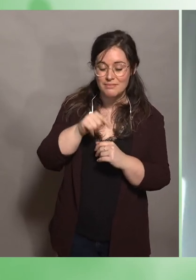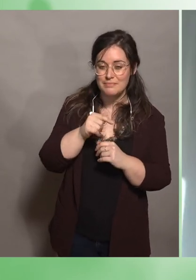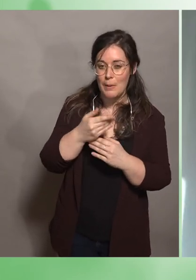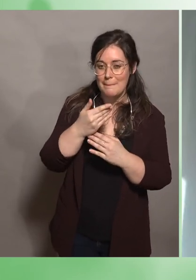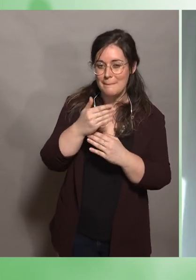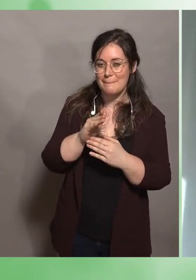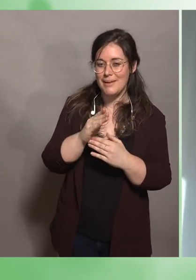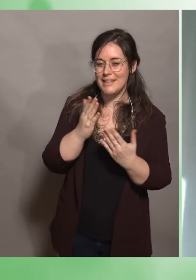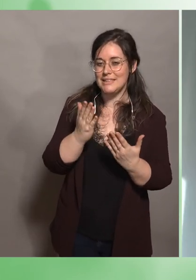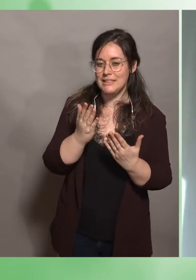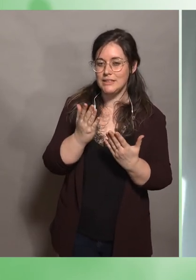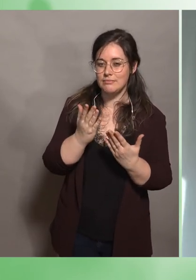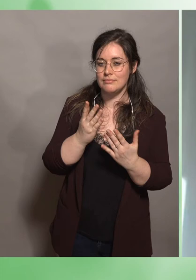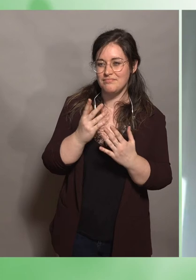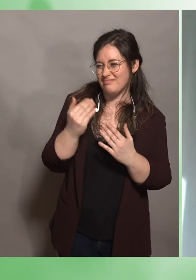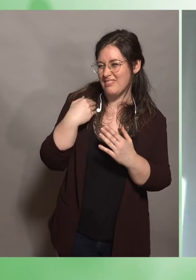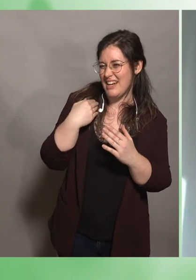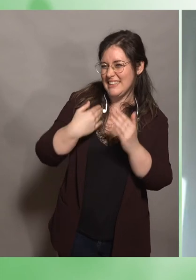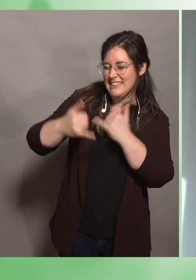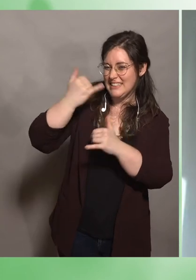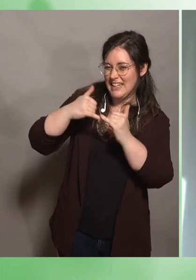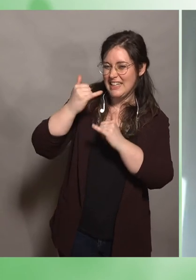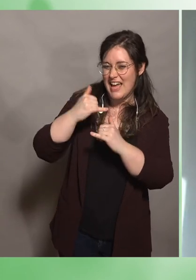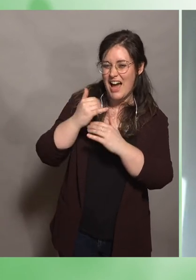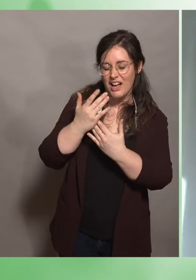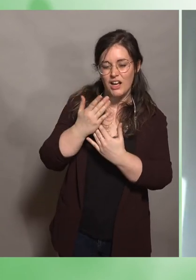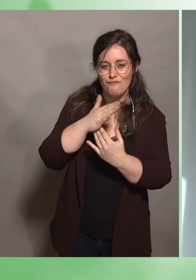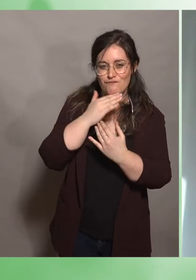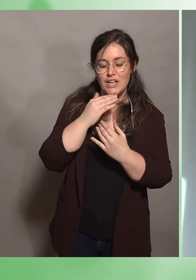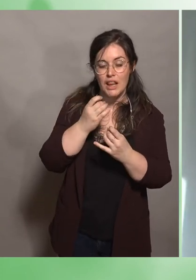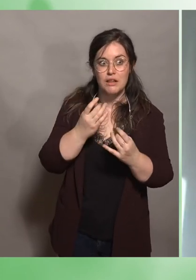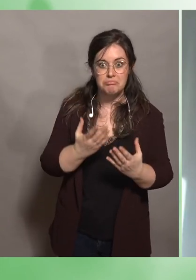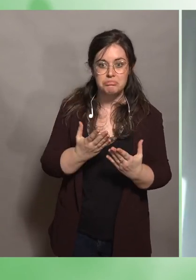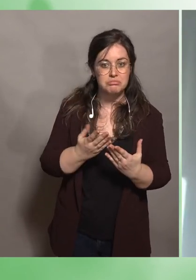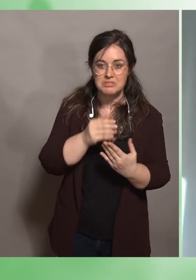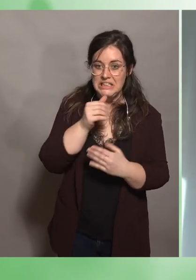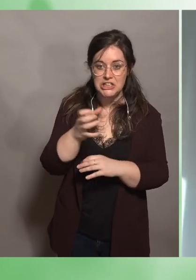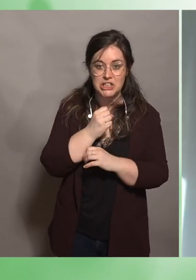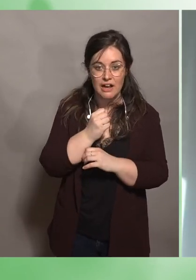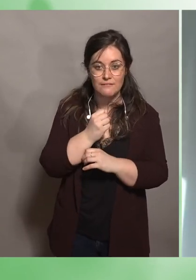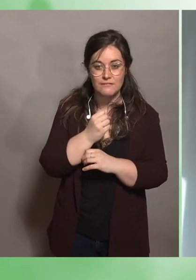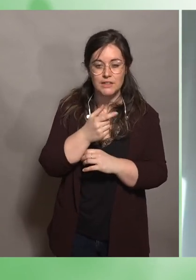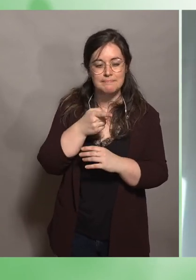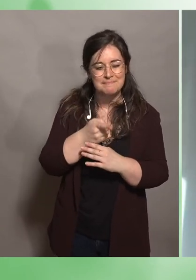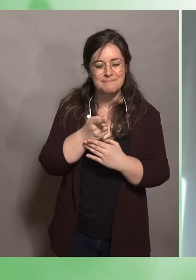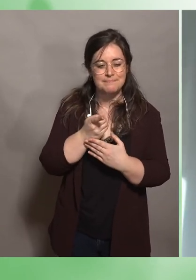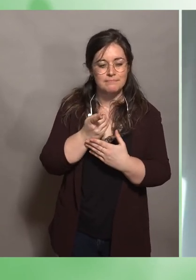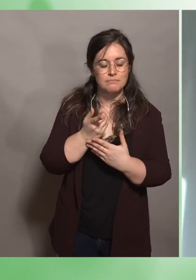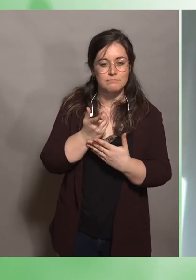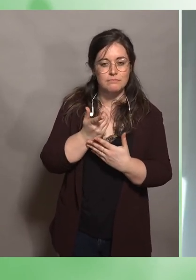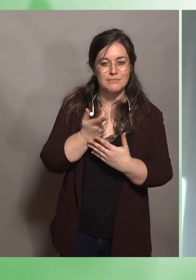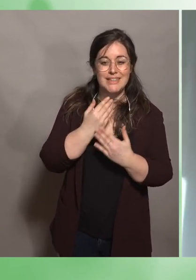mitunter auch in den letzten Jahren oder in der letzten Zeit ein bisschen verloren gegangen, so auch die Bodenhaftung,